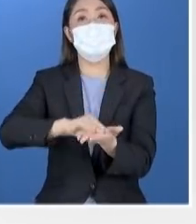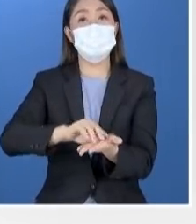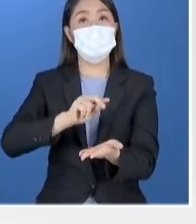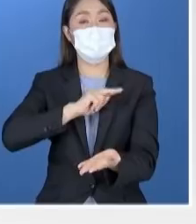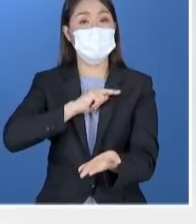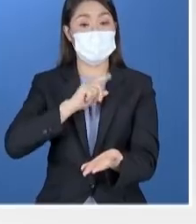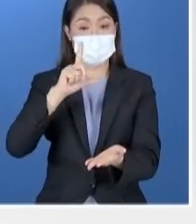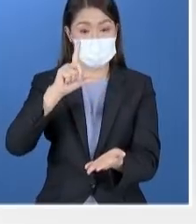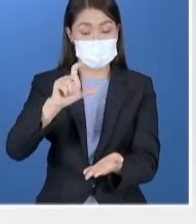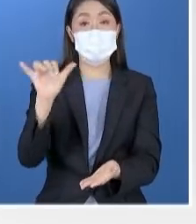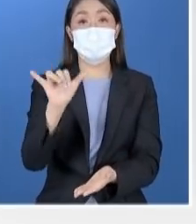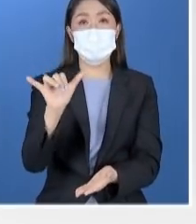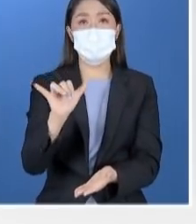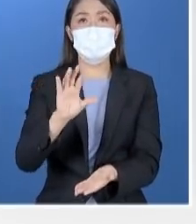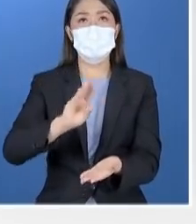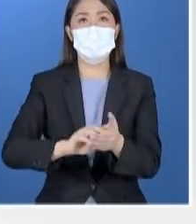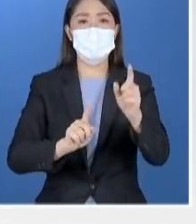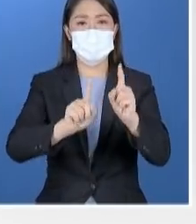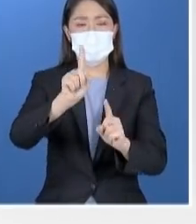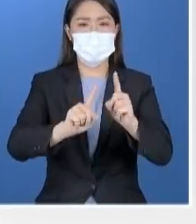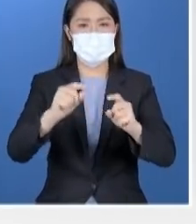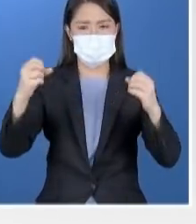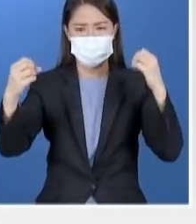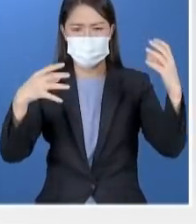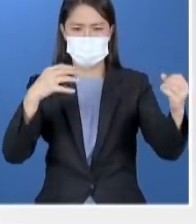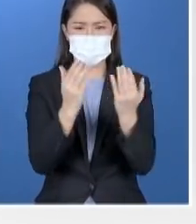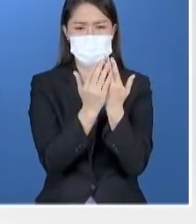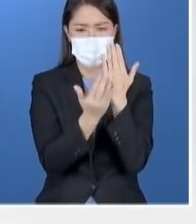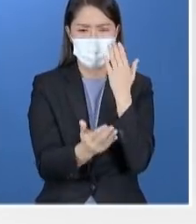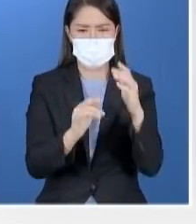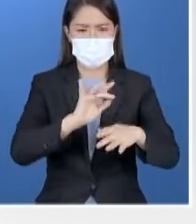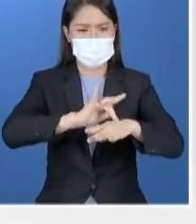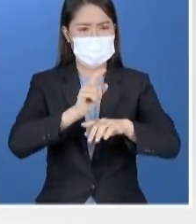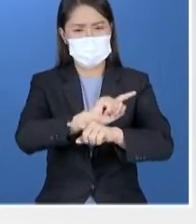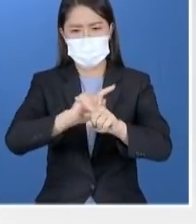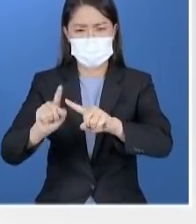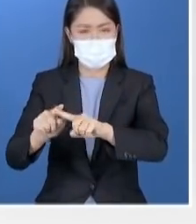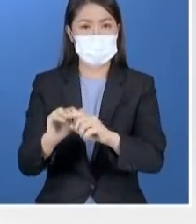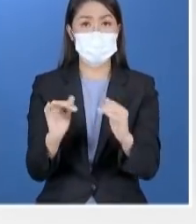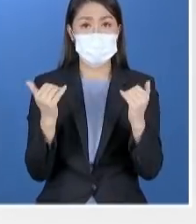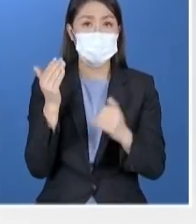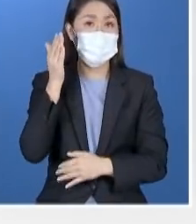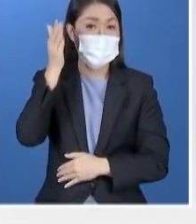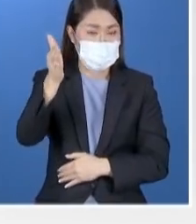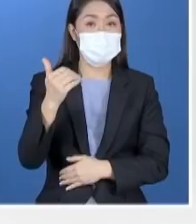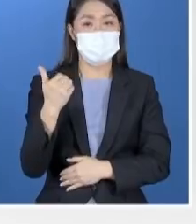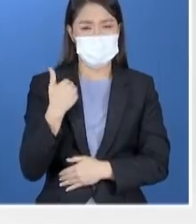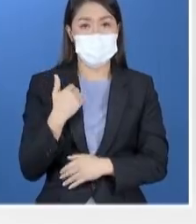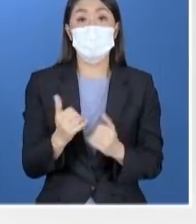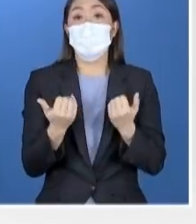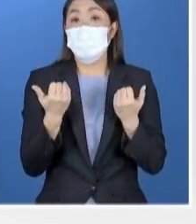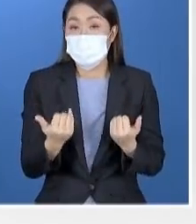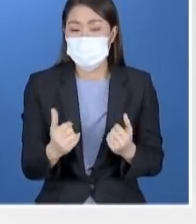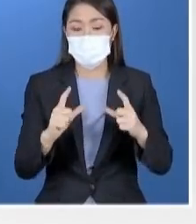ไม่ได้กดชัตเตอร์มันบันทึกเพื่อประเมินสภาพแสงสภาพสิ่งแวดล้อมสถานการณ์ล่วงหน้าตรงนั้นแล้ว